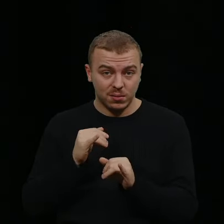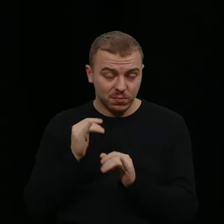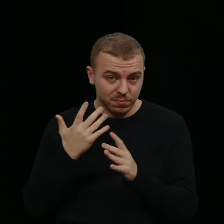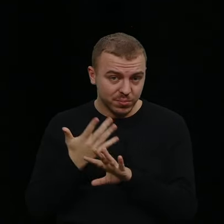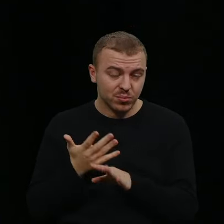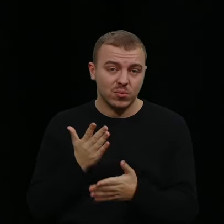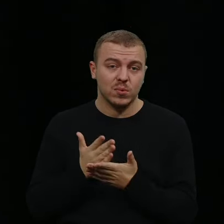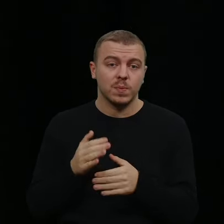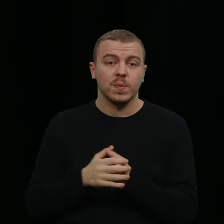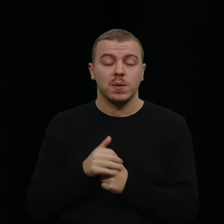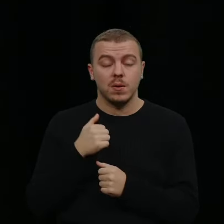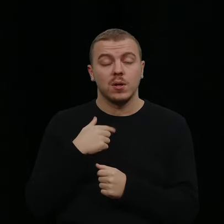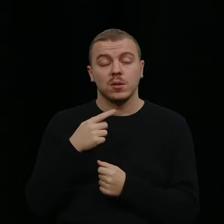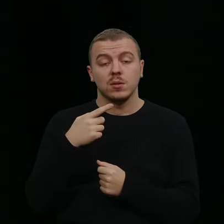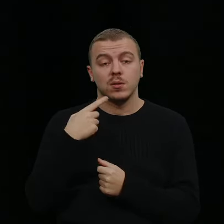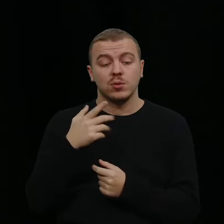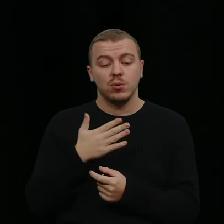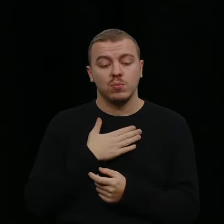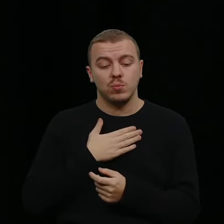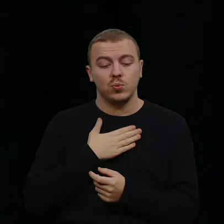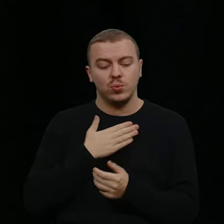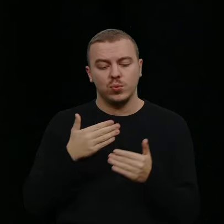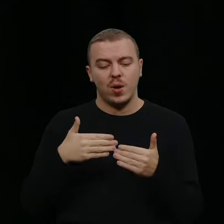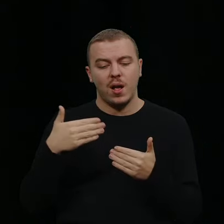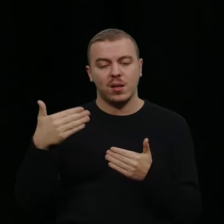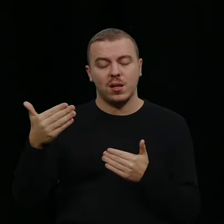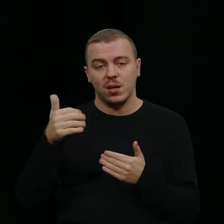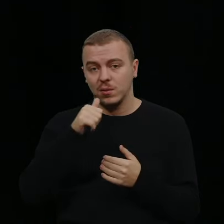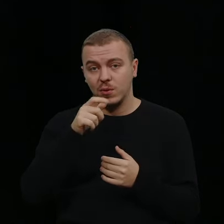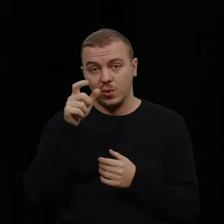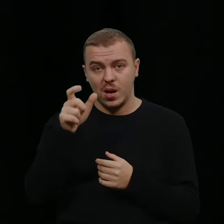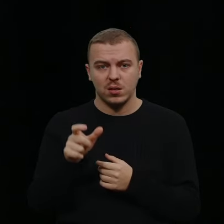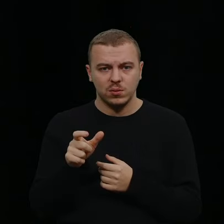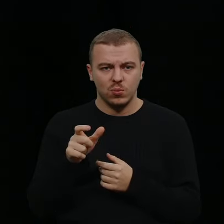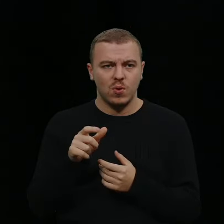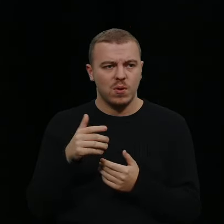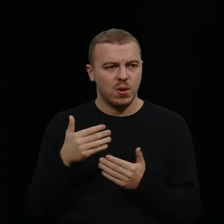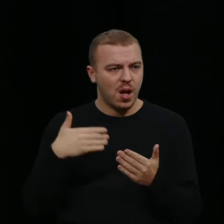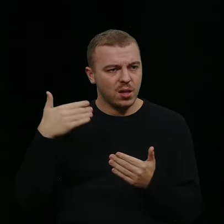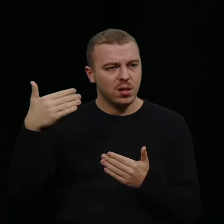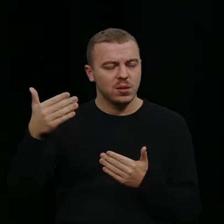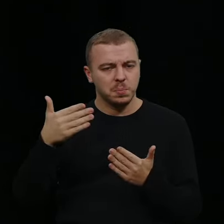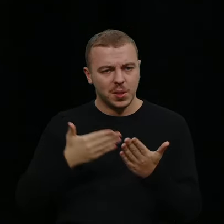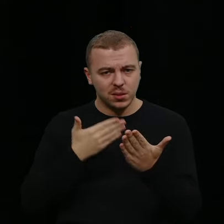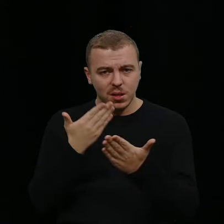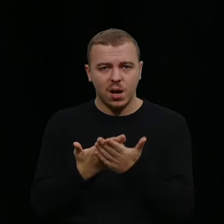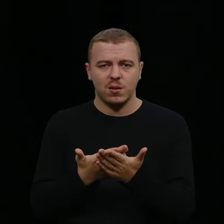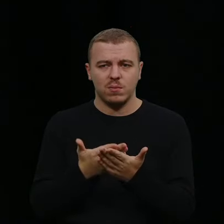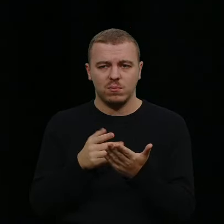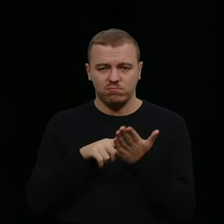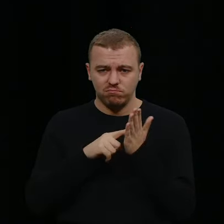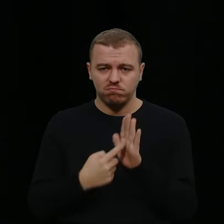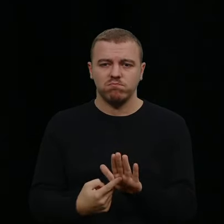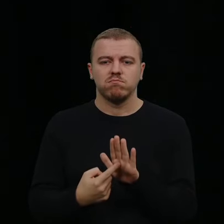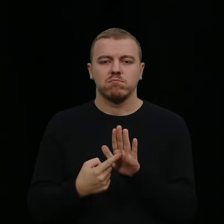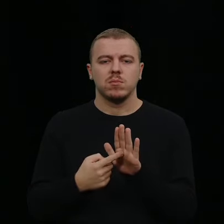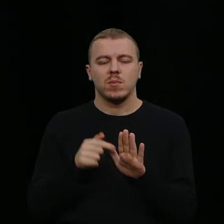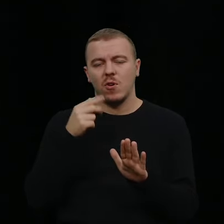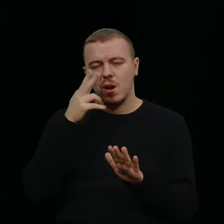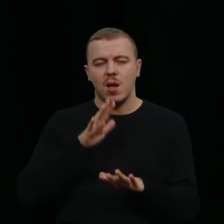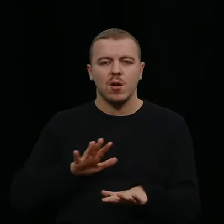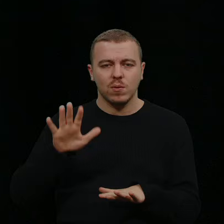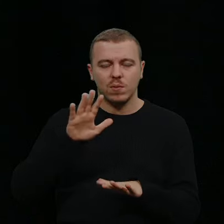kertinis mūsų ateities asmuo visur pristatomas ir ypač, reiškia,